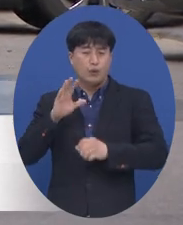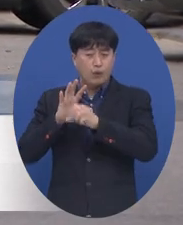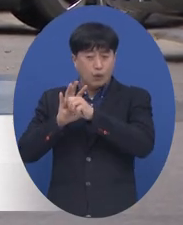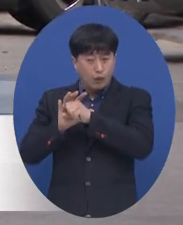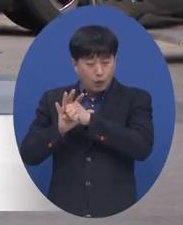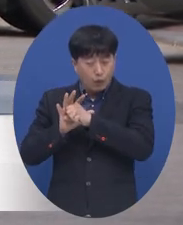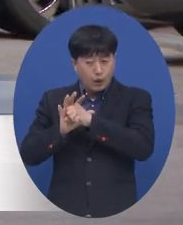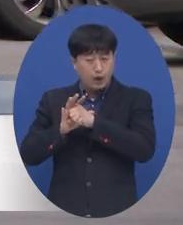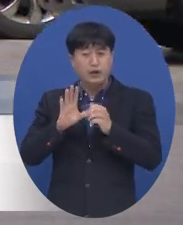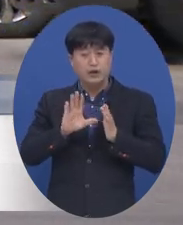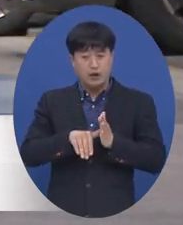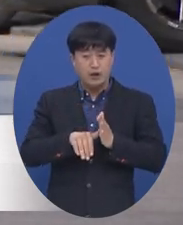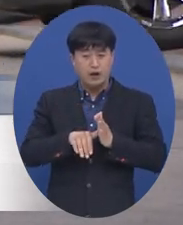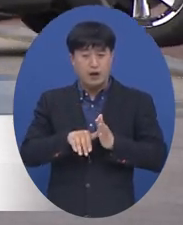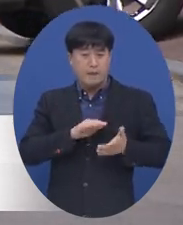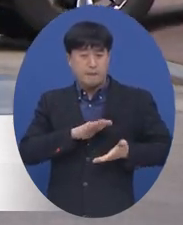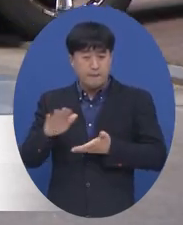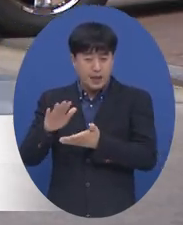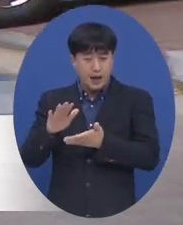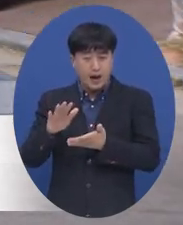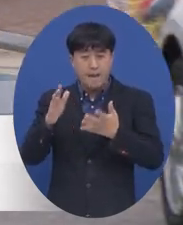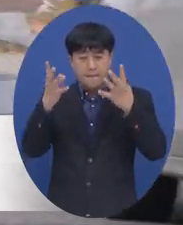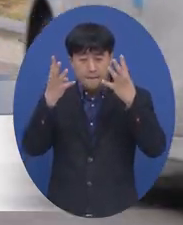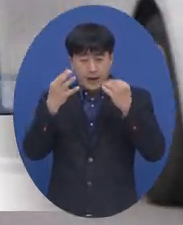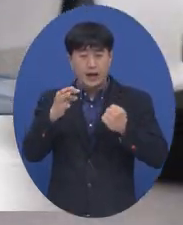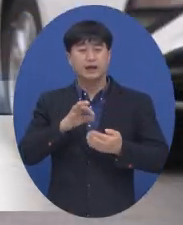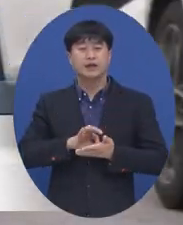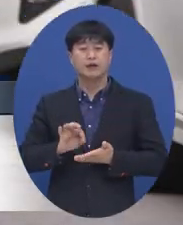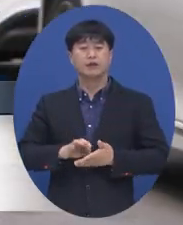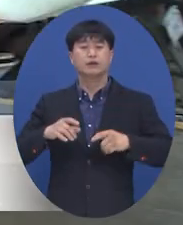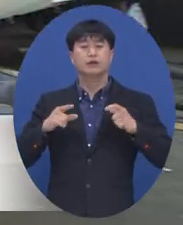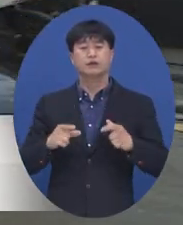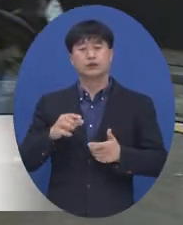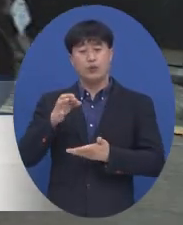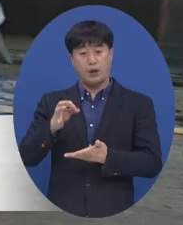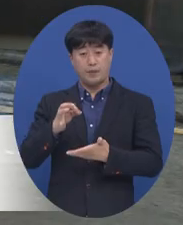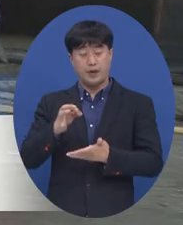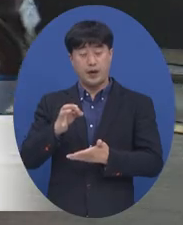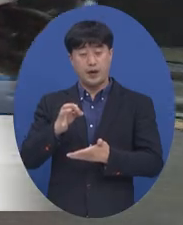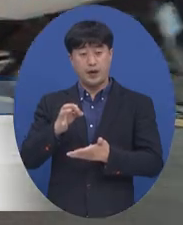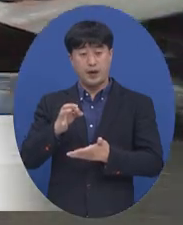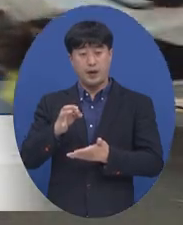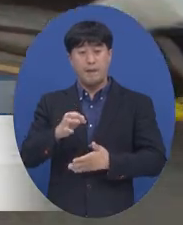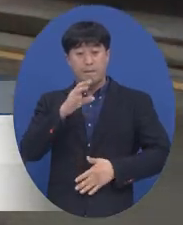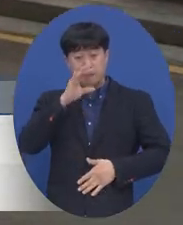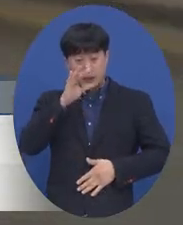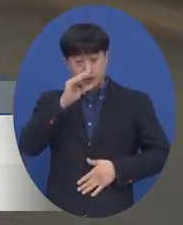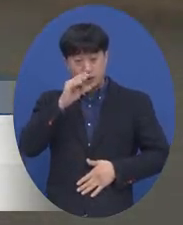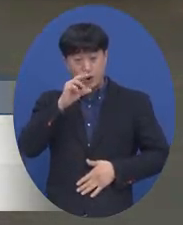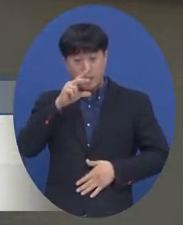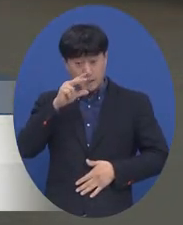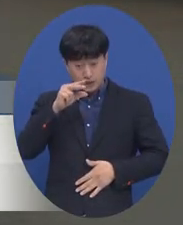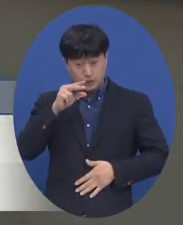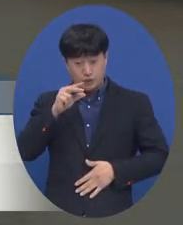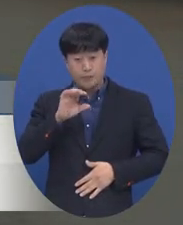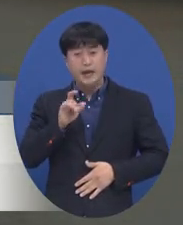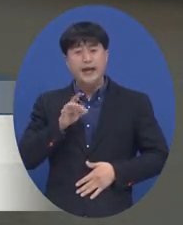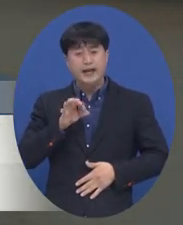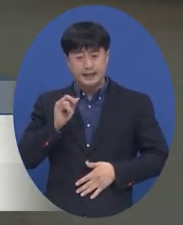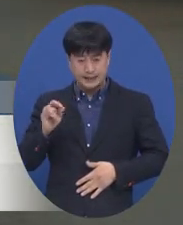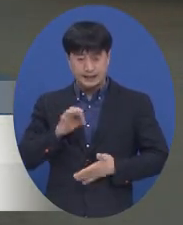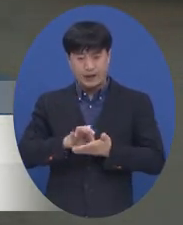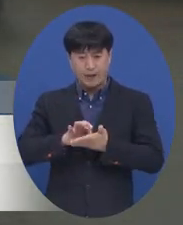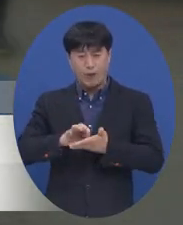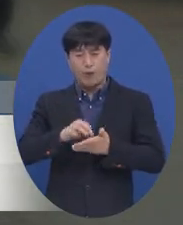그 요즘 즉 호러 다 시대 사람들 배 절반 이용하는데 이 지역화폐 언급하지 파일을